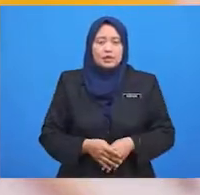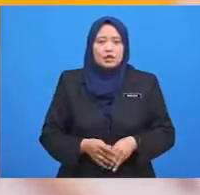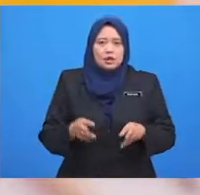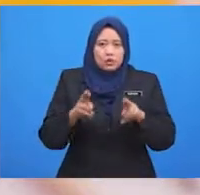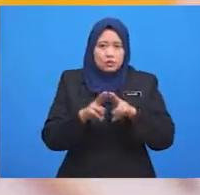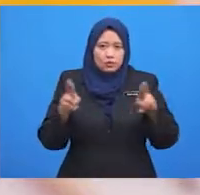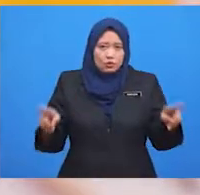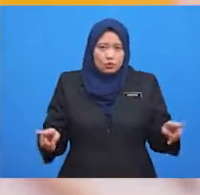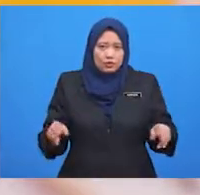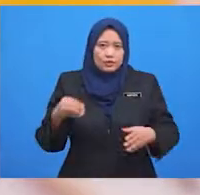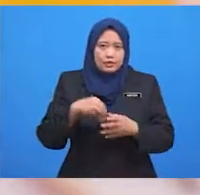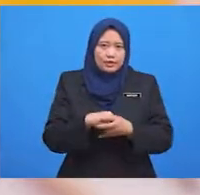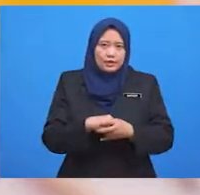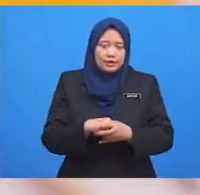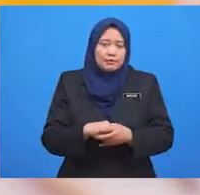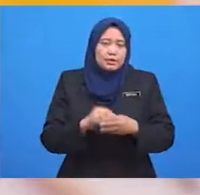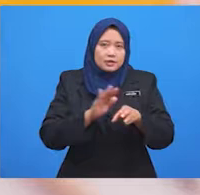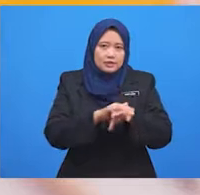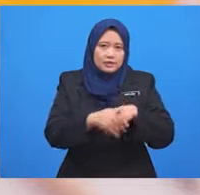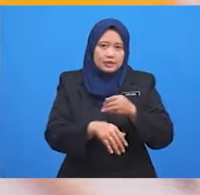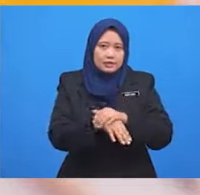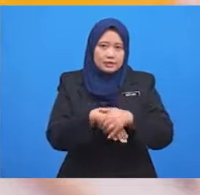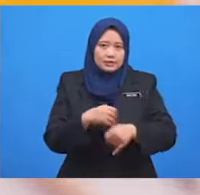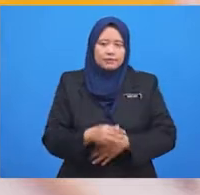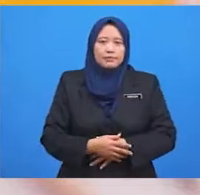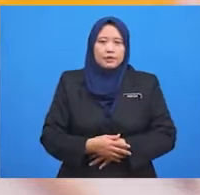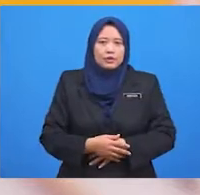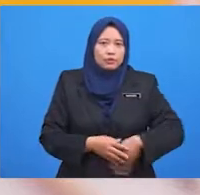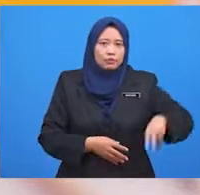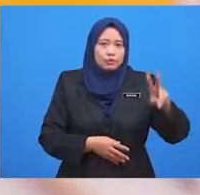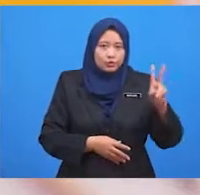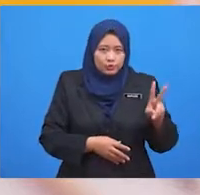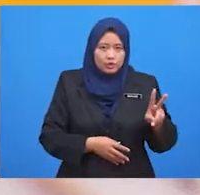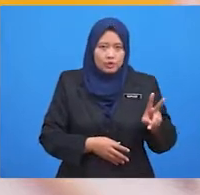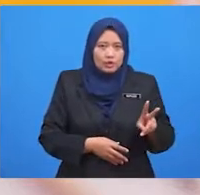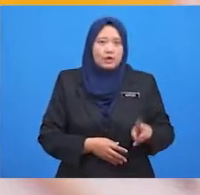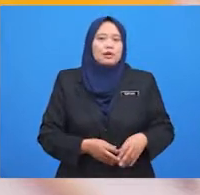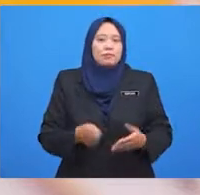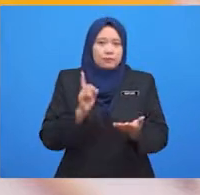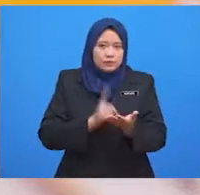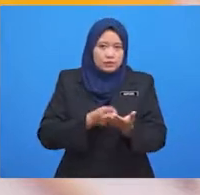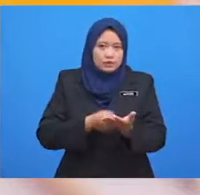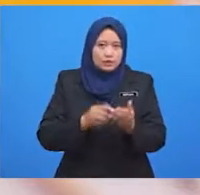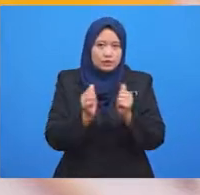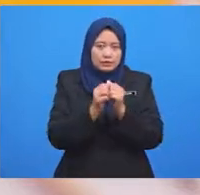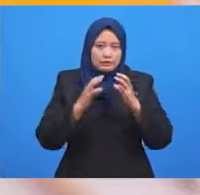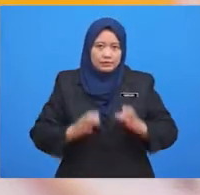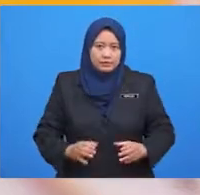kondusif. 2. Mengadakan sesi rundingan dengan pelanggan.